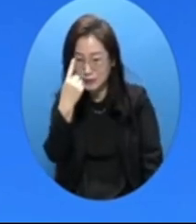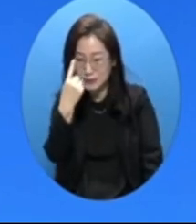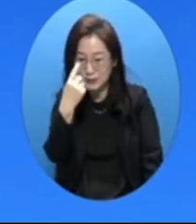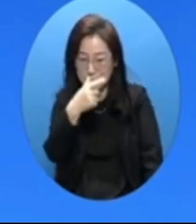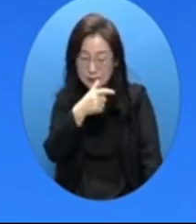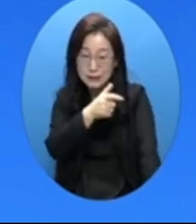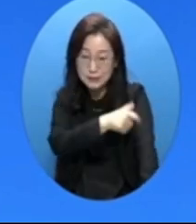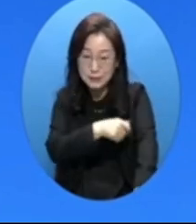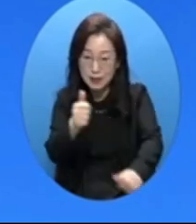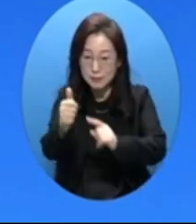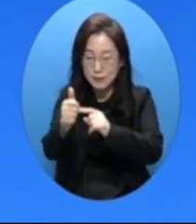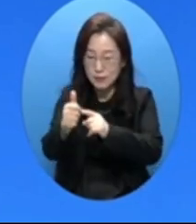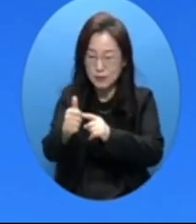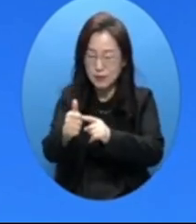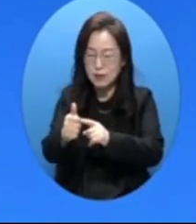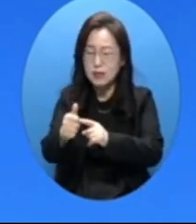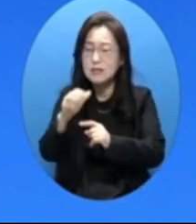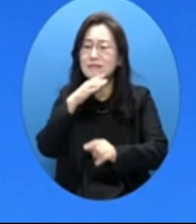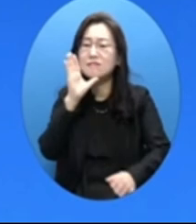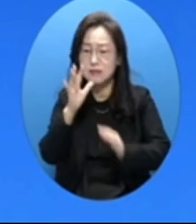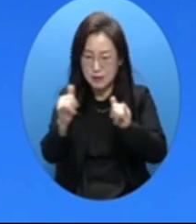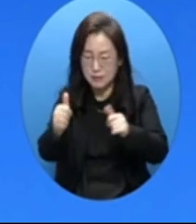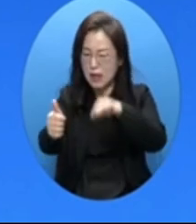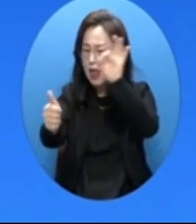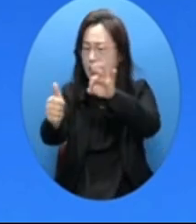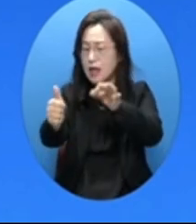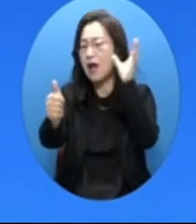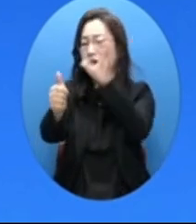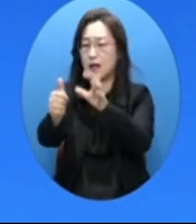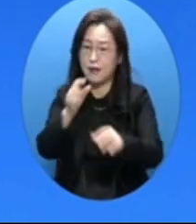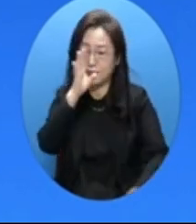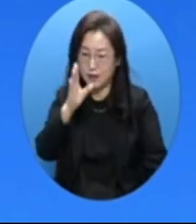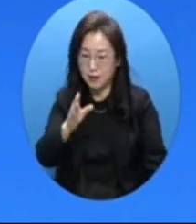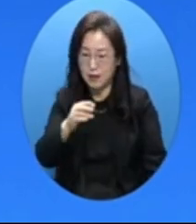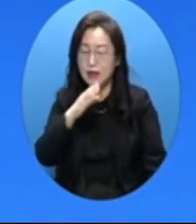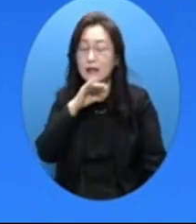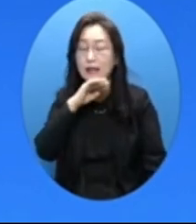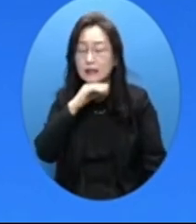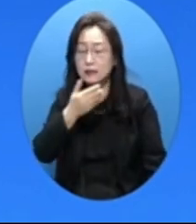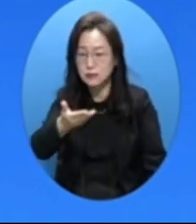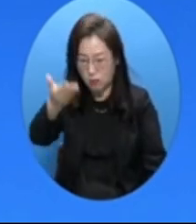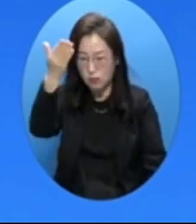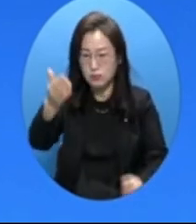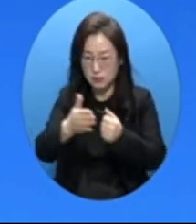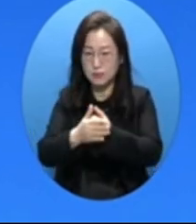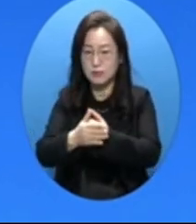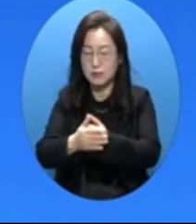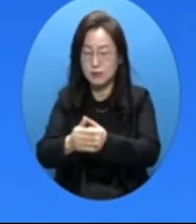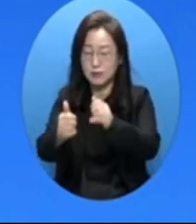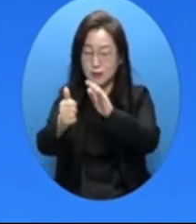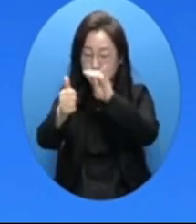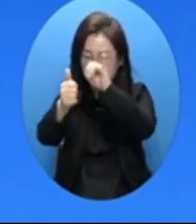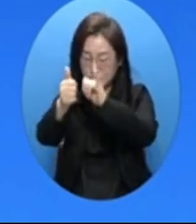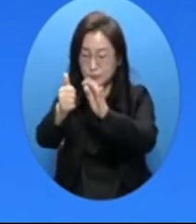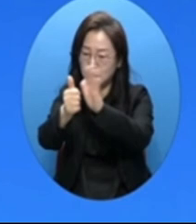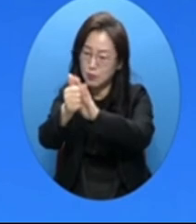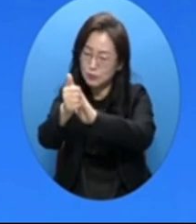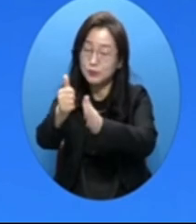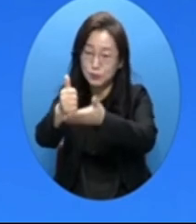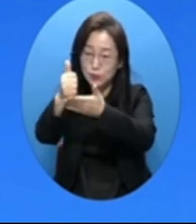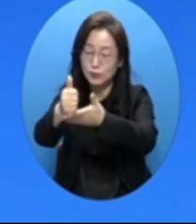하든 말하고 함부로 소리치고 그러면 안 됩니다 어르신을 존중해야 할 줄 압니다 꼭 존댓말을